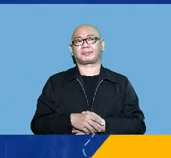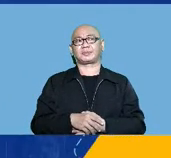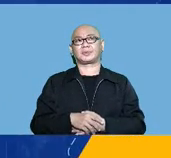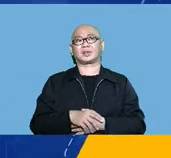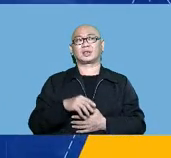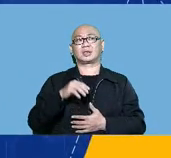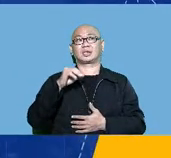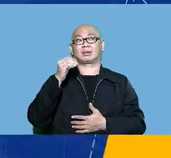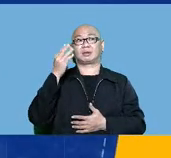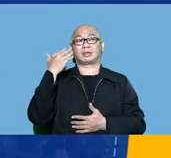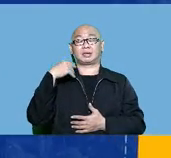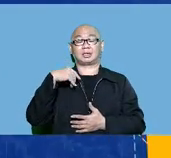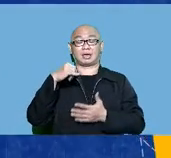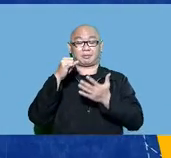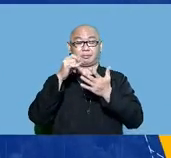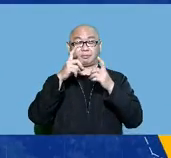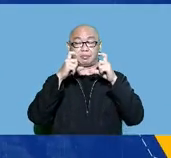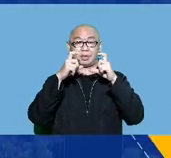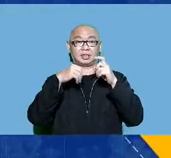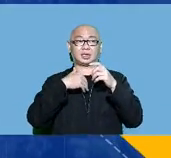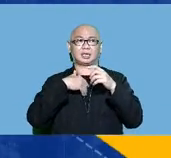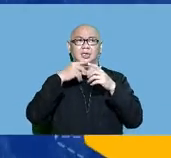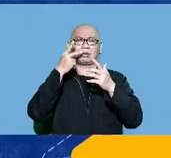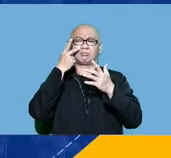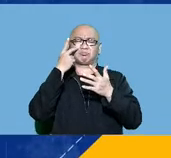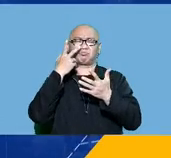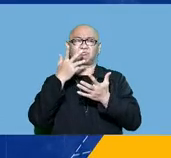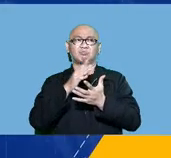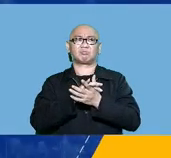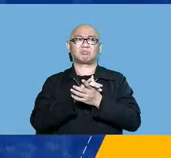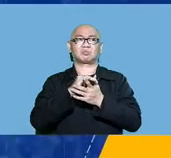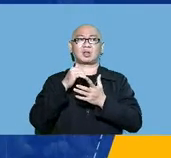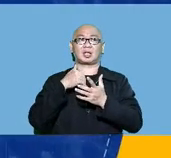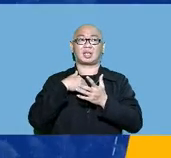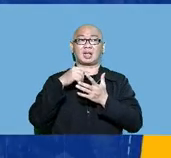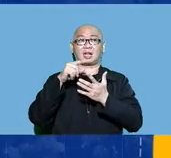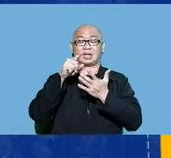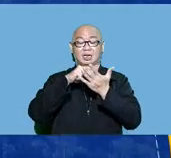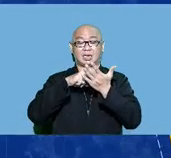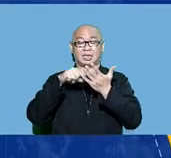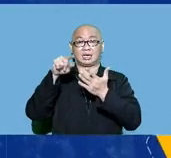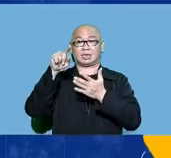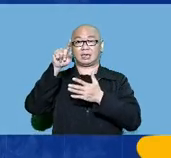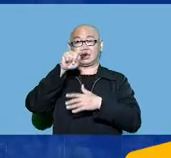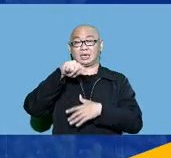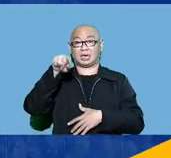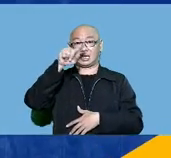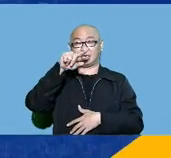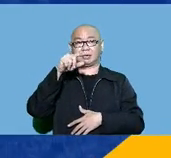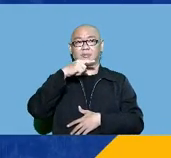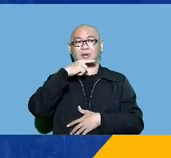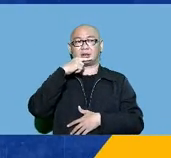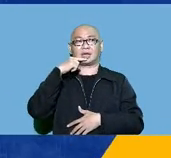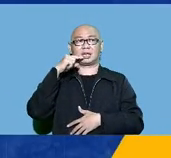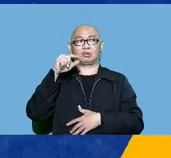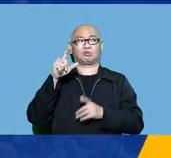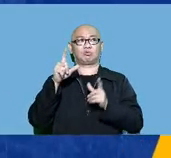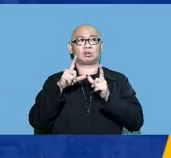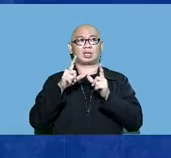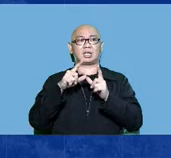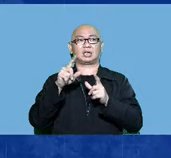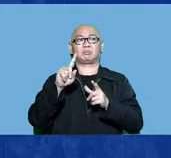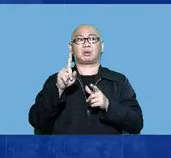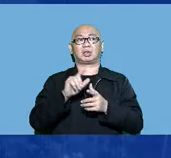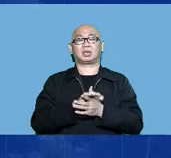pada sajian gambar saya itu nampak yang saya lingkari warna merah itu adalah wilayah yang